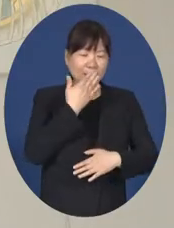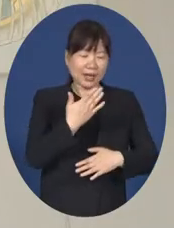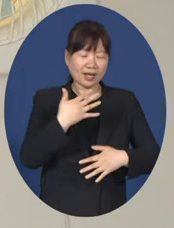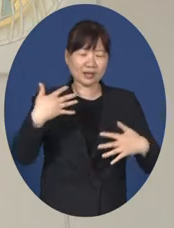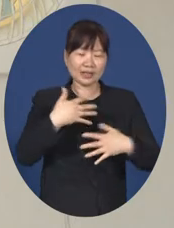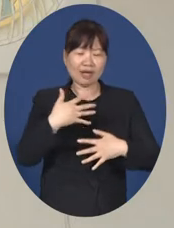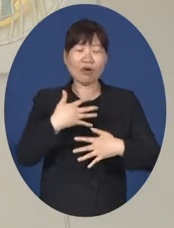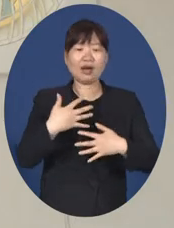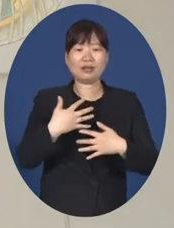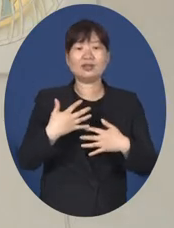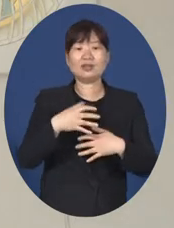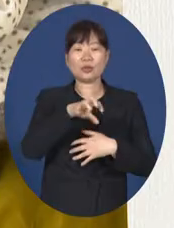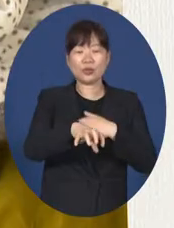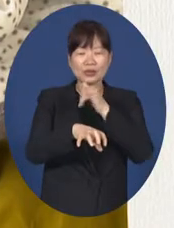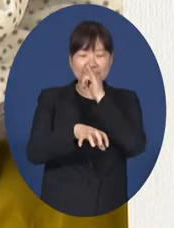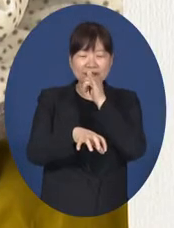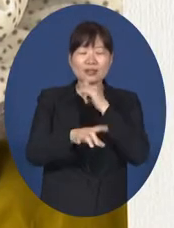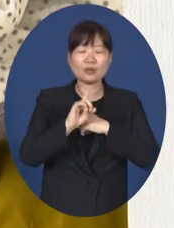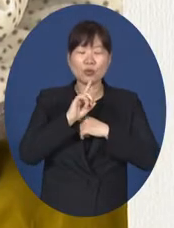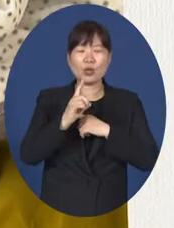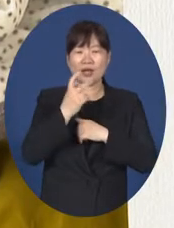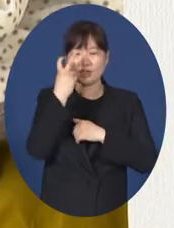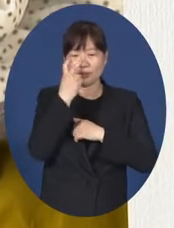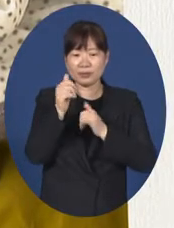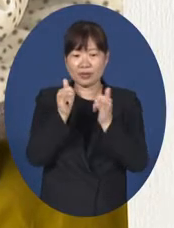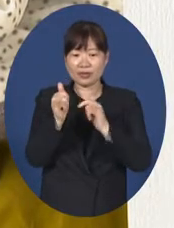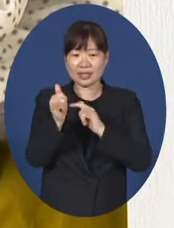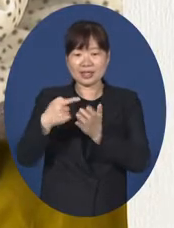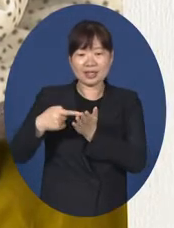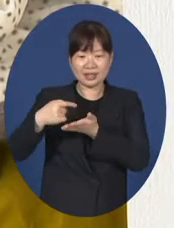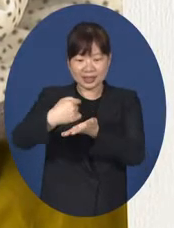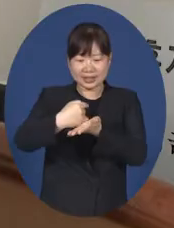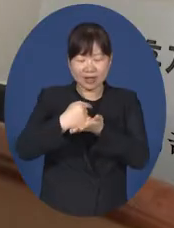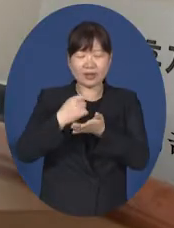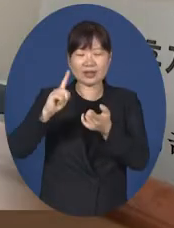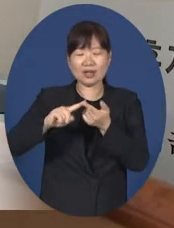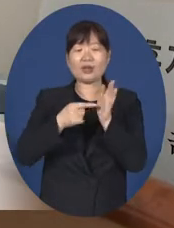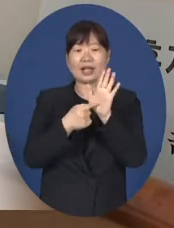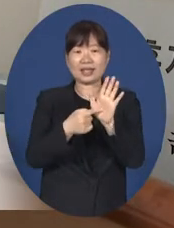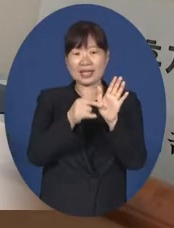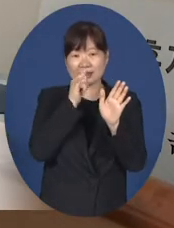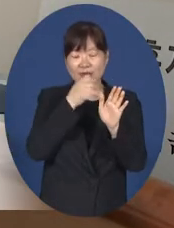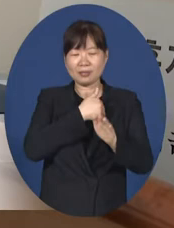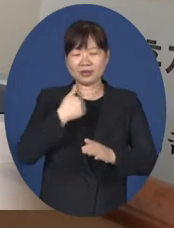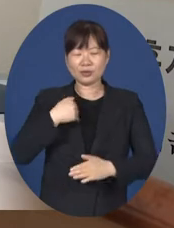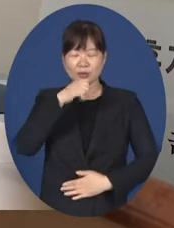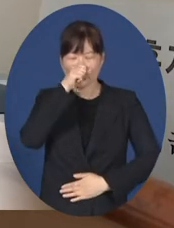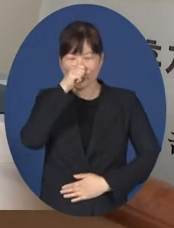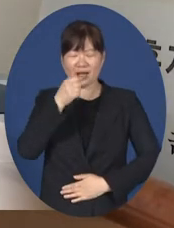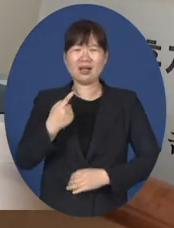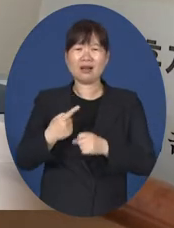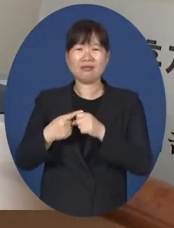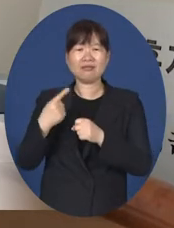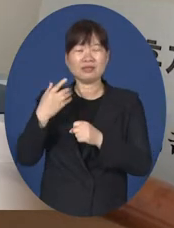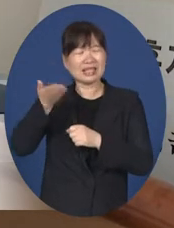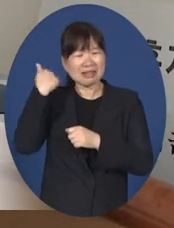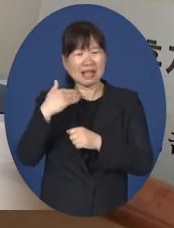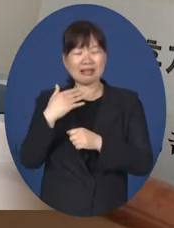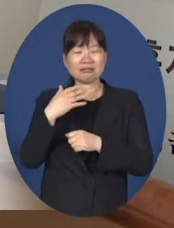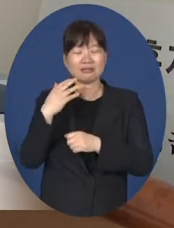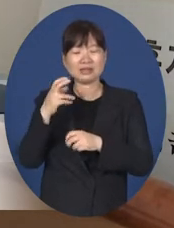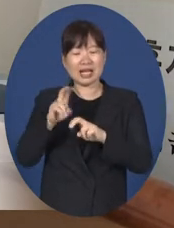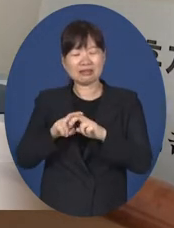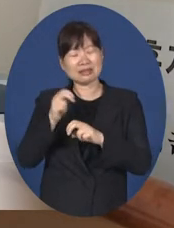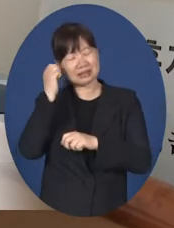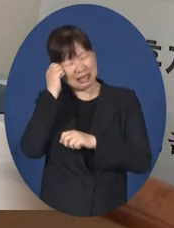갖췄습니다. 경비원들의 의견이 반영된 것으로 만족도가 높습니다. 예전엔 그냥 의자에 앉아서 자고